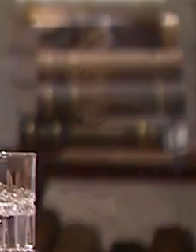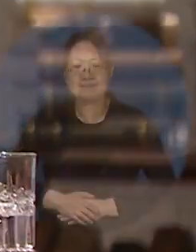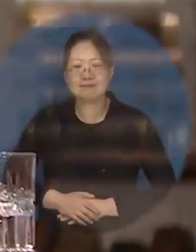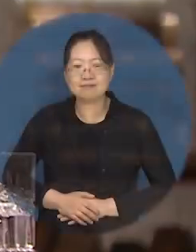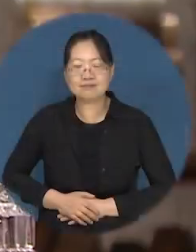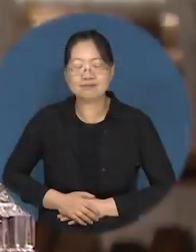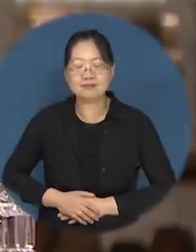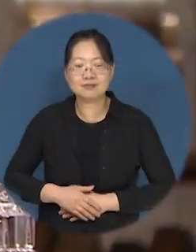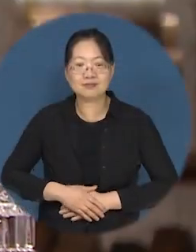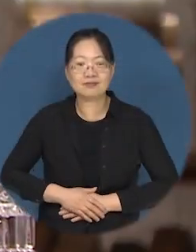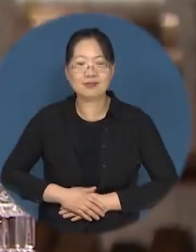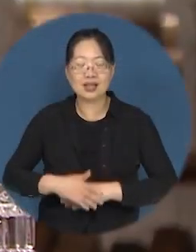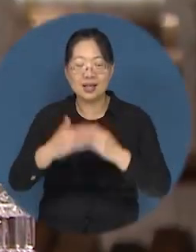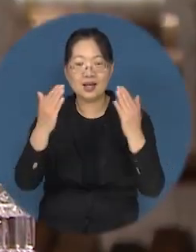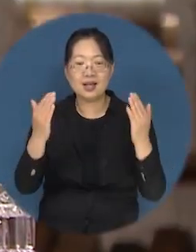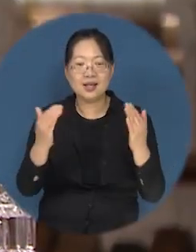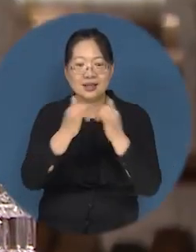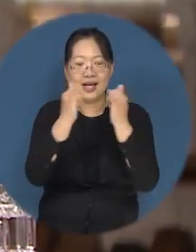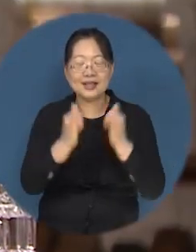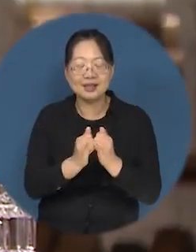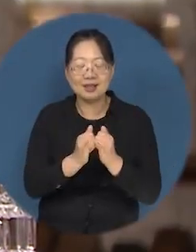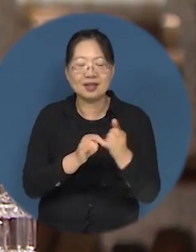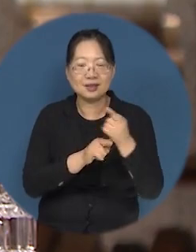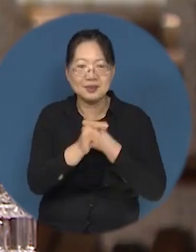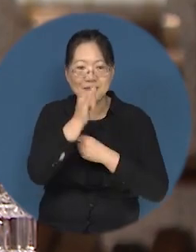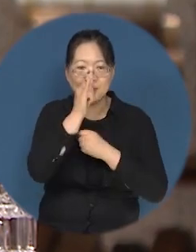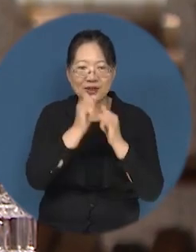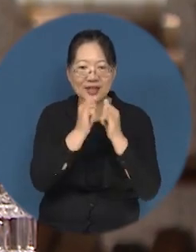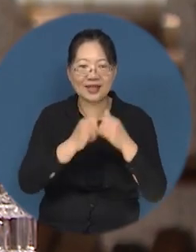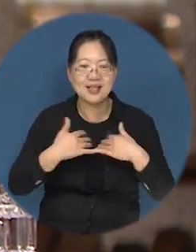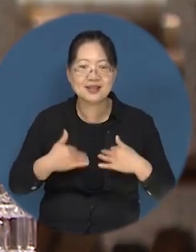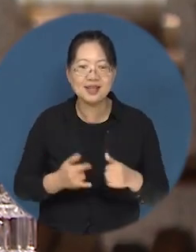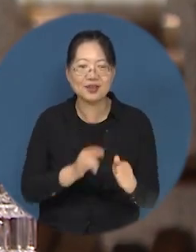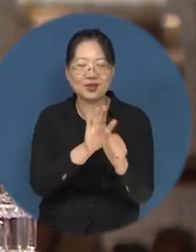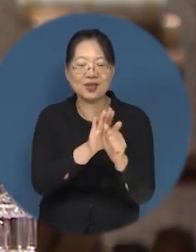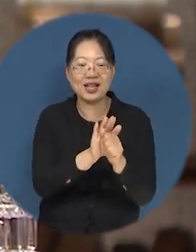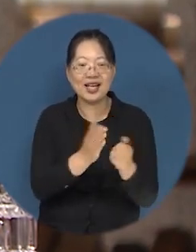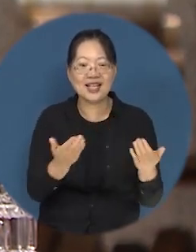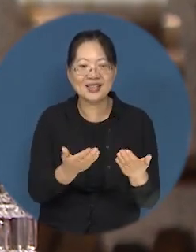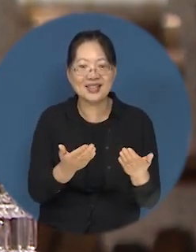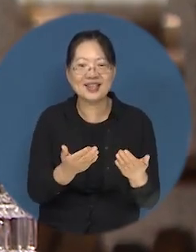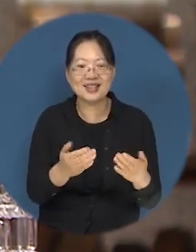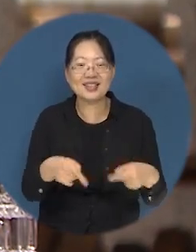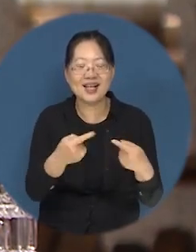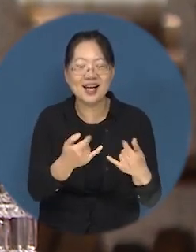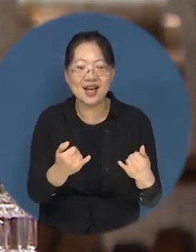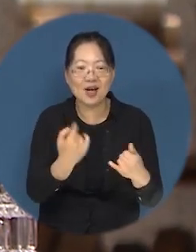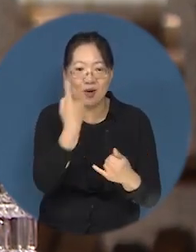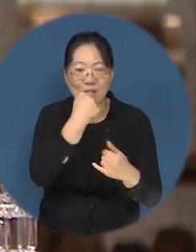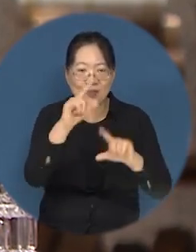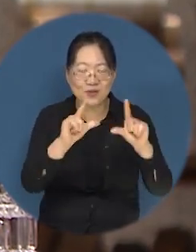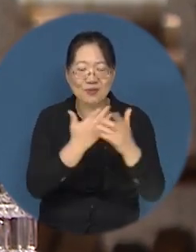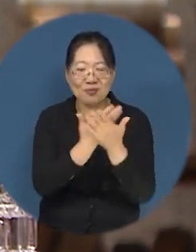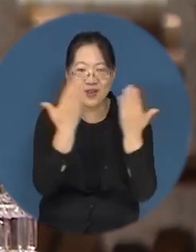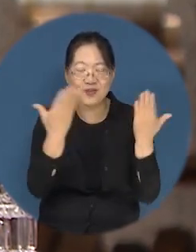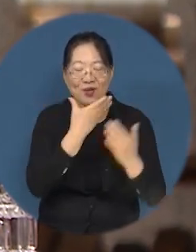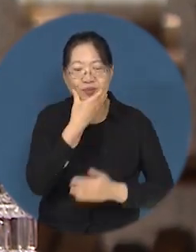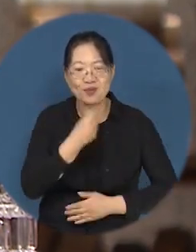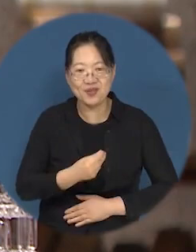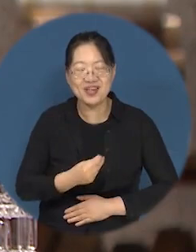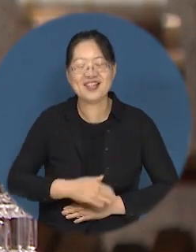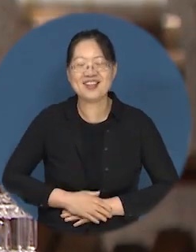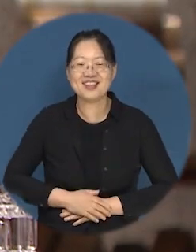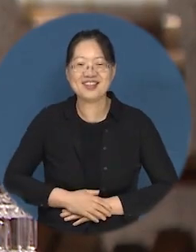네, 뭐든 이렇게 사회적 의미가 있고 사회의 약자를 도와주는 일, 이 일에 종사하시는 분들 표정은 이처럼 밝고